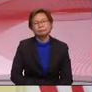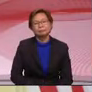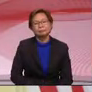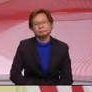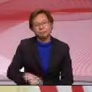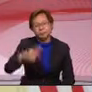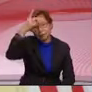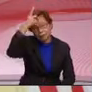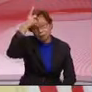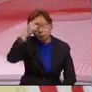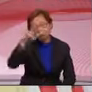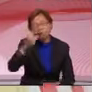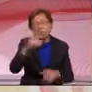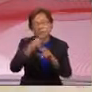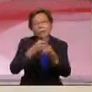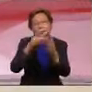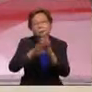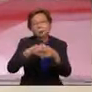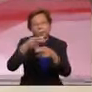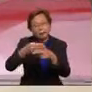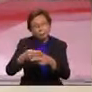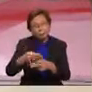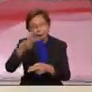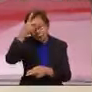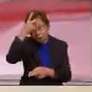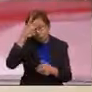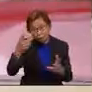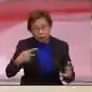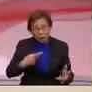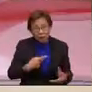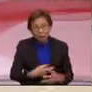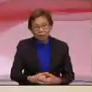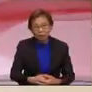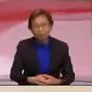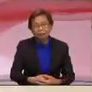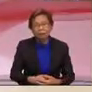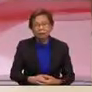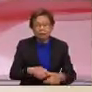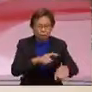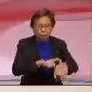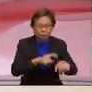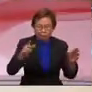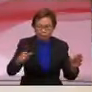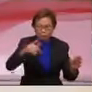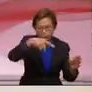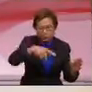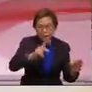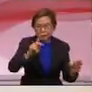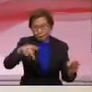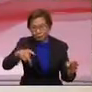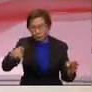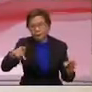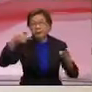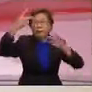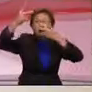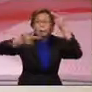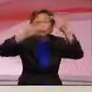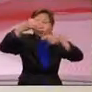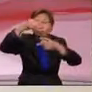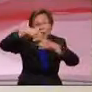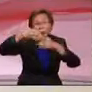Okay, Datuk Sri Nahayati dari Bernama. Datuk, sebagaimana kita tahu, bila kita masuk tempoh PKPP, pelancongan domestik